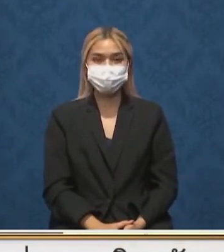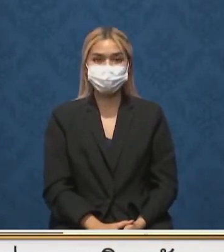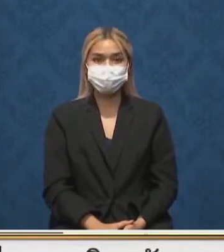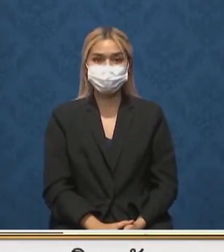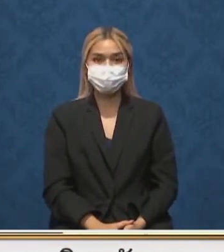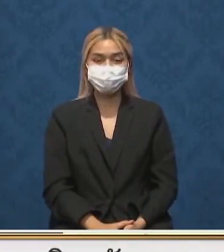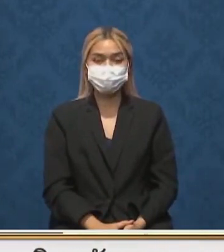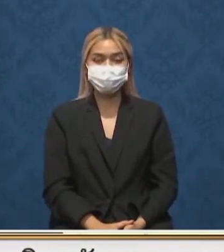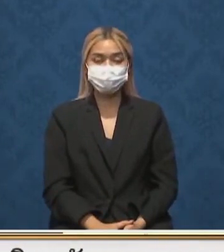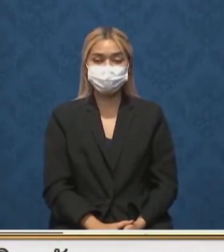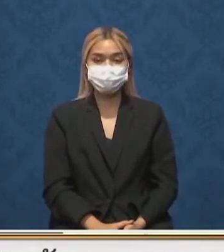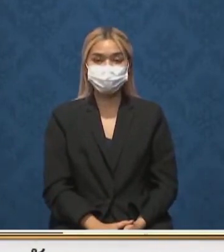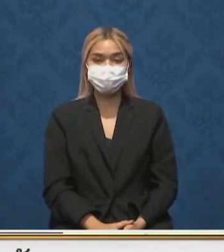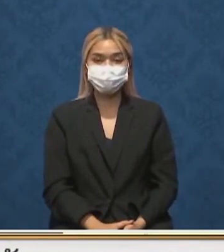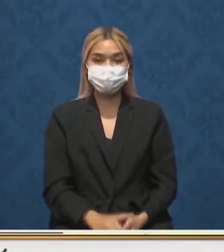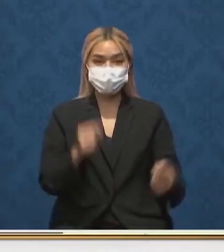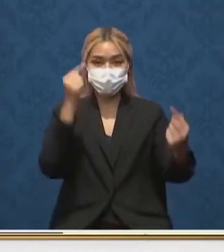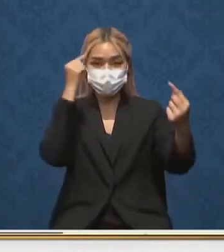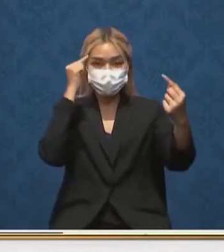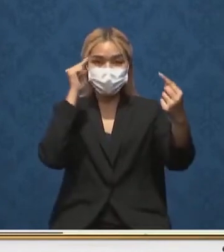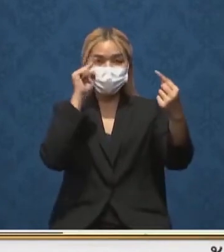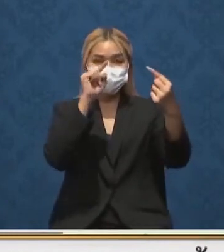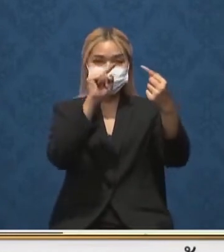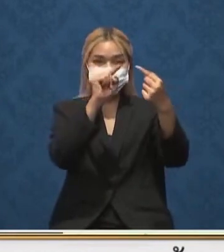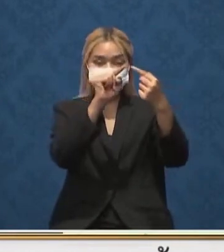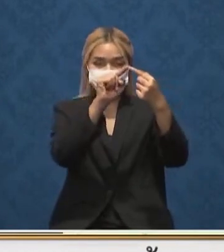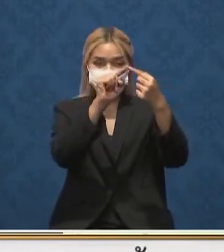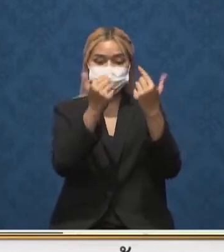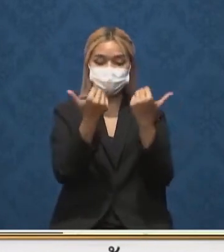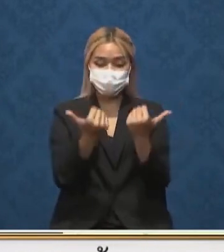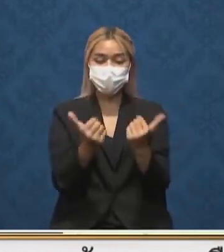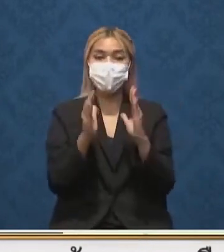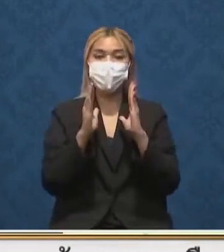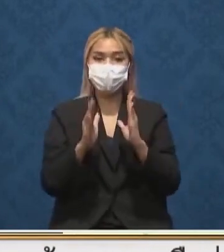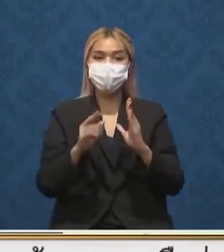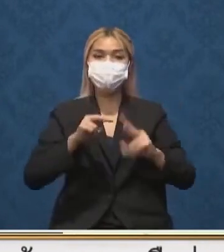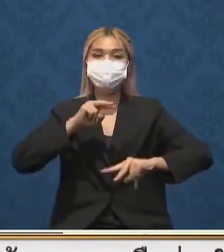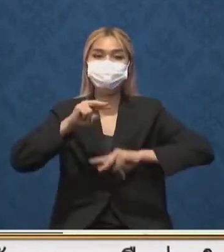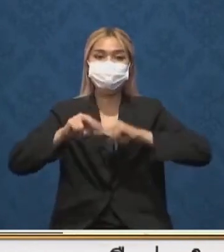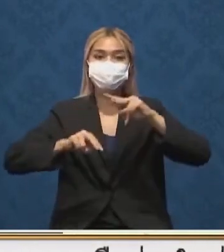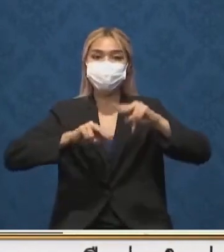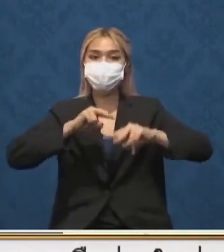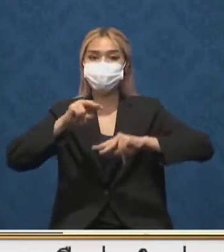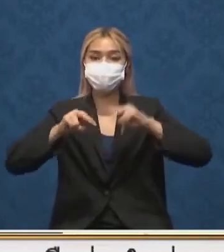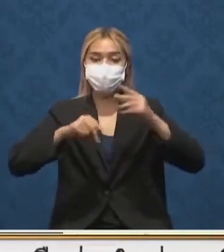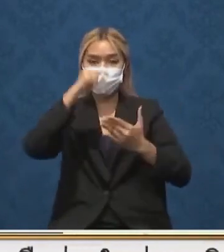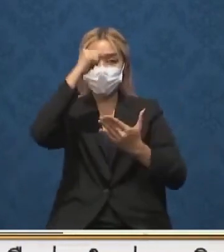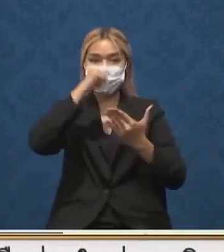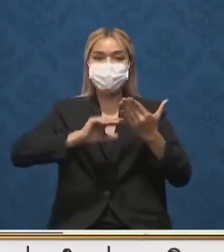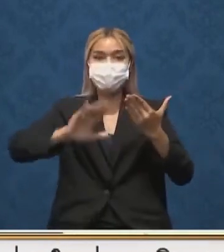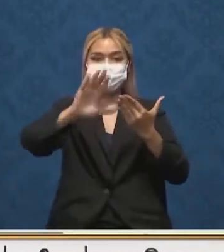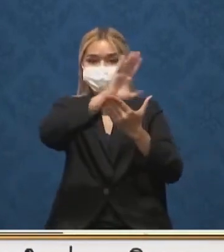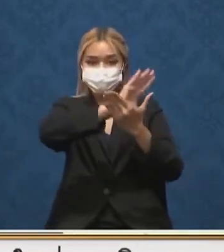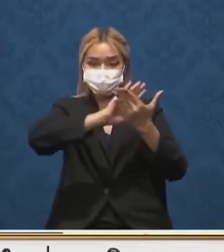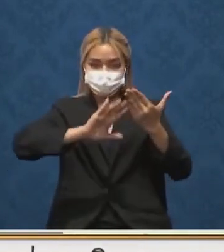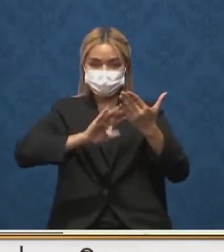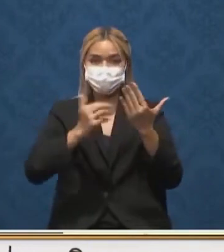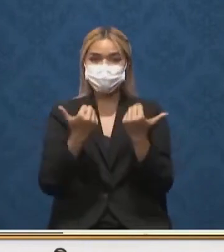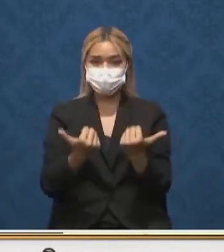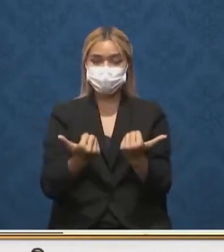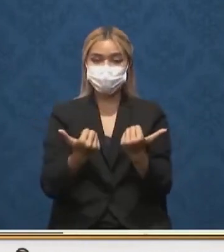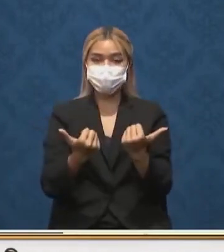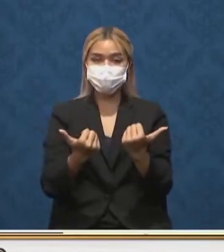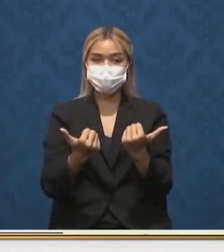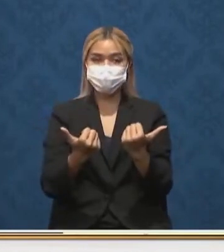ประเทศชาติในฐานะที่ในขณะนี้ก็มาทำในฐานะนิติบัญญัติแล้วก็ให้ฝ่ายบริหารมาชี้แจงไม่จำเป็นต้อง